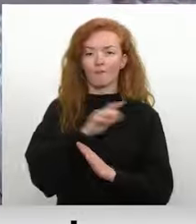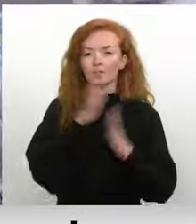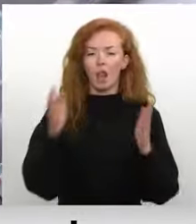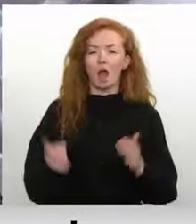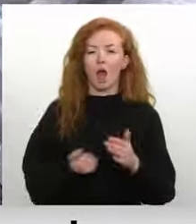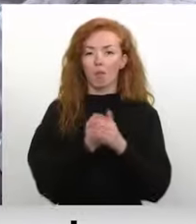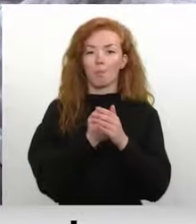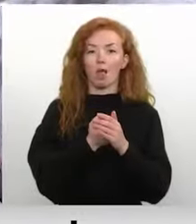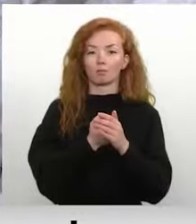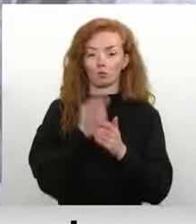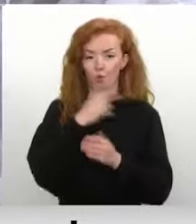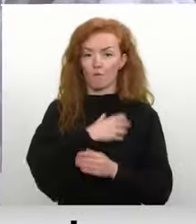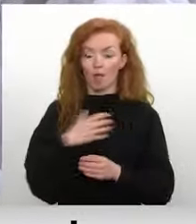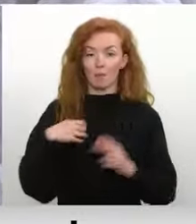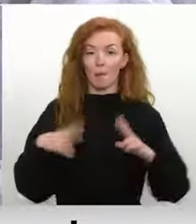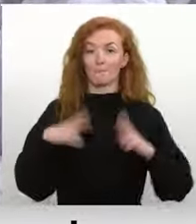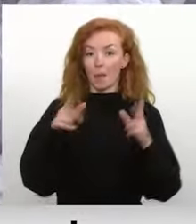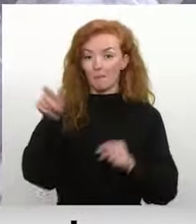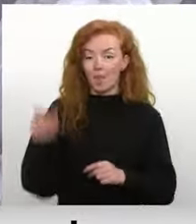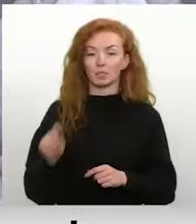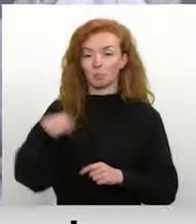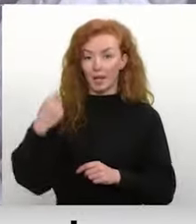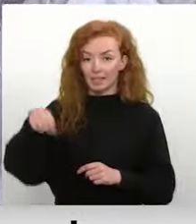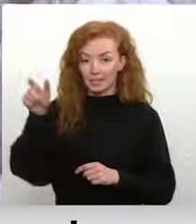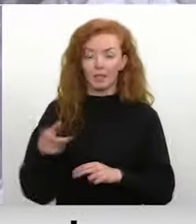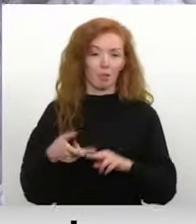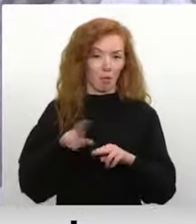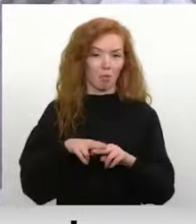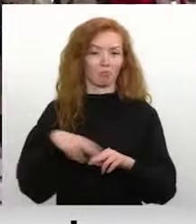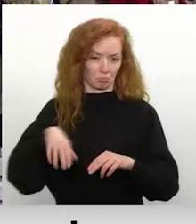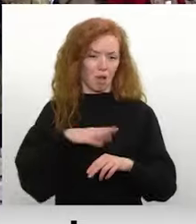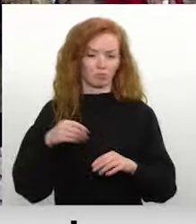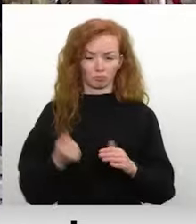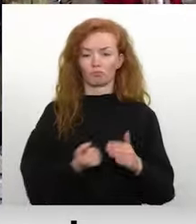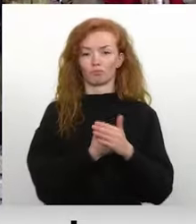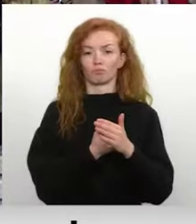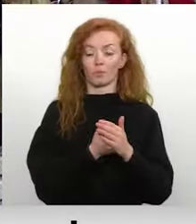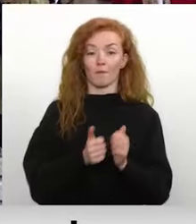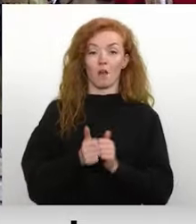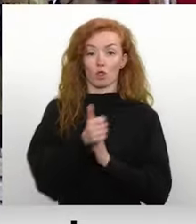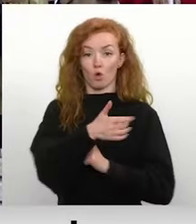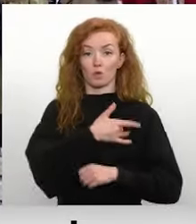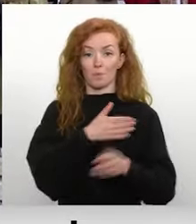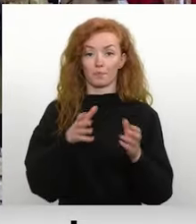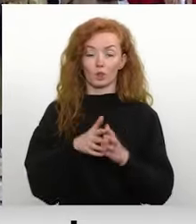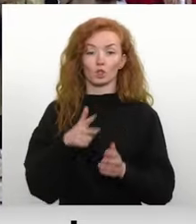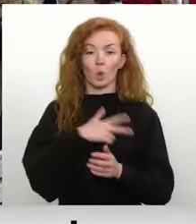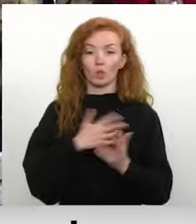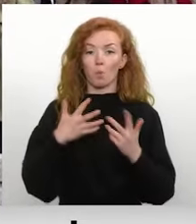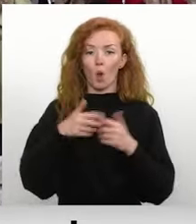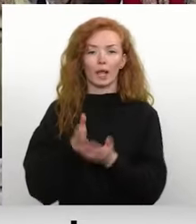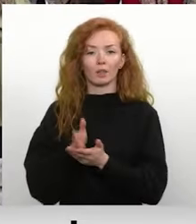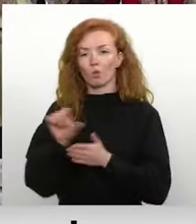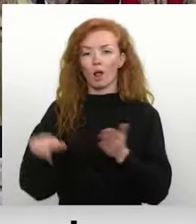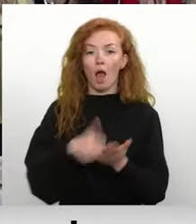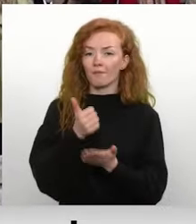līdz šim ir bijis. Premjers, prezidents, tādēļ viņus atbalstām. Valdošās partijas sociālo politiku kā galveno